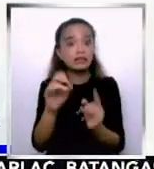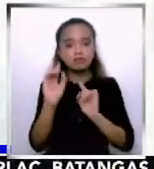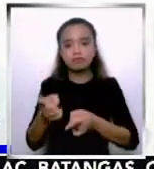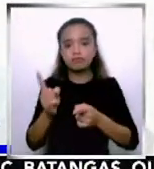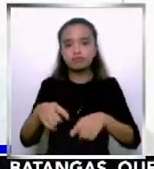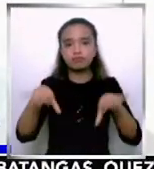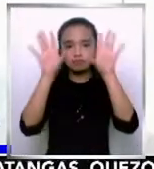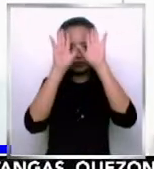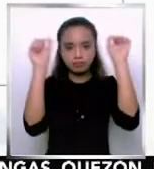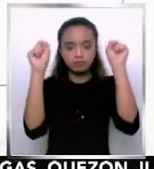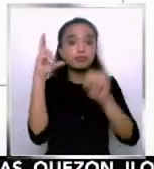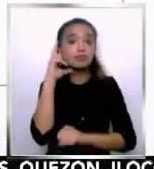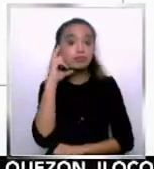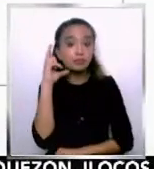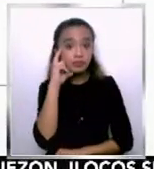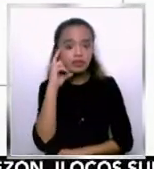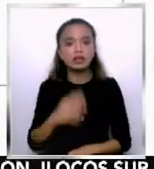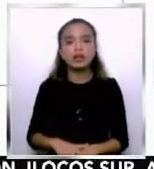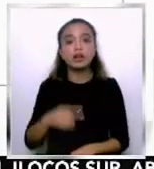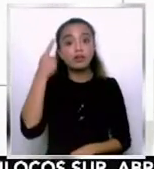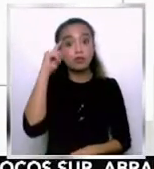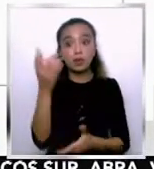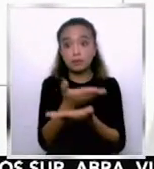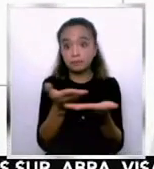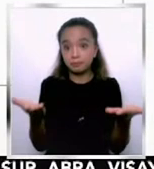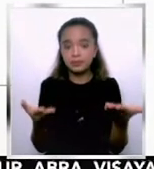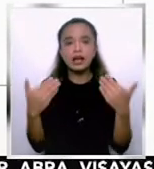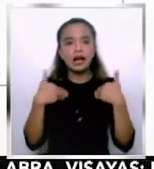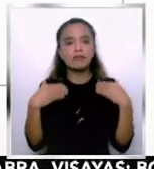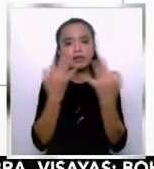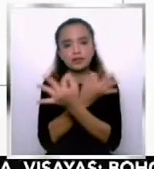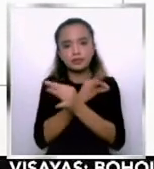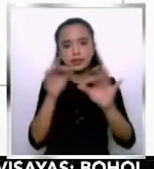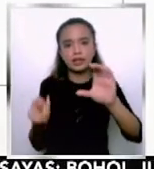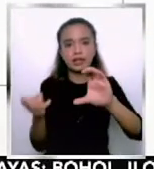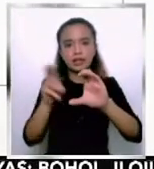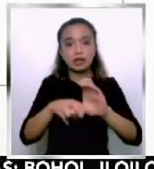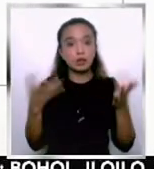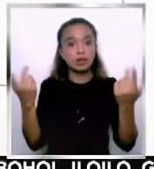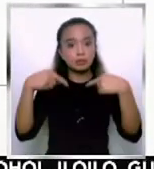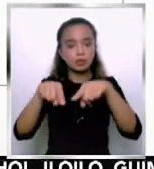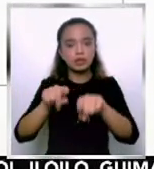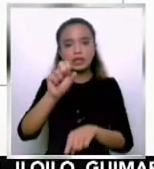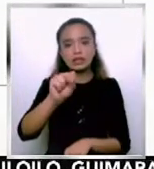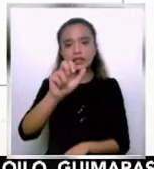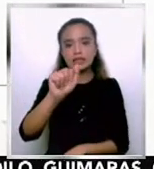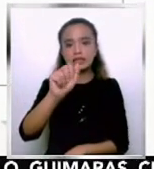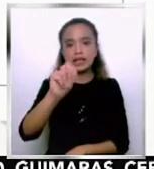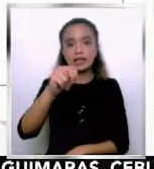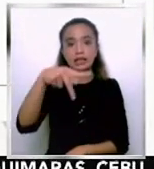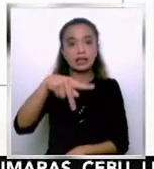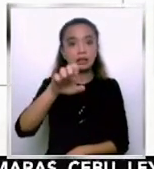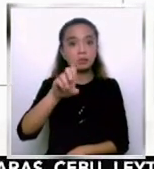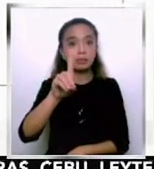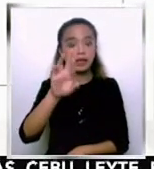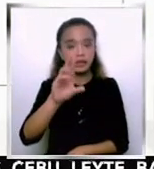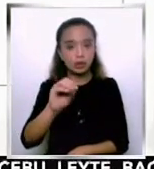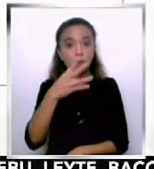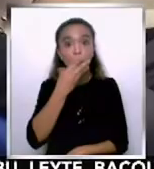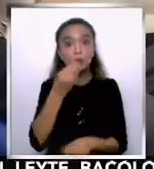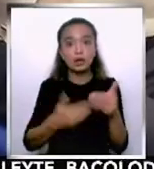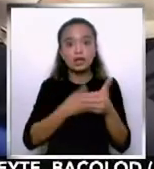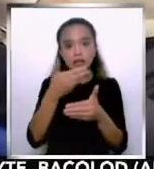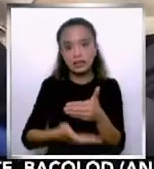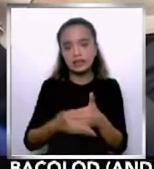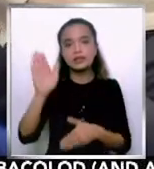Duterte. Para naman sa publiko, magkakaroon ng libreng sakay papunta sa San Pedro Square sa araw ng panunumpa ng susunod na